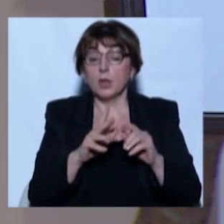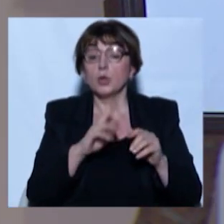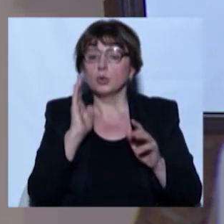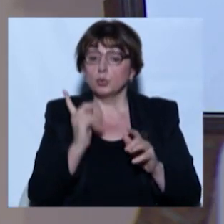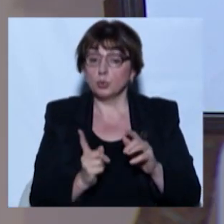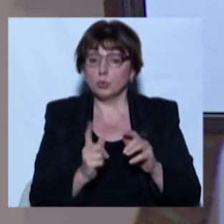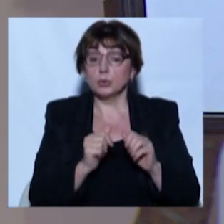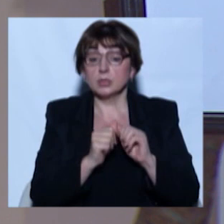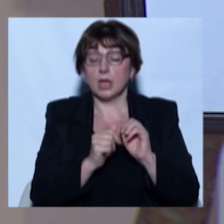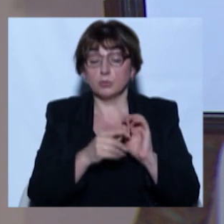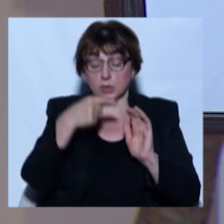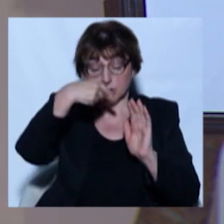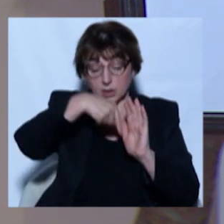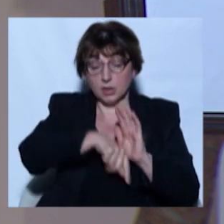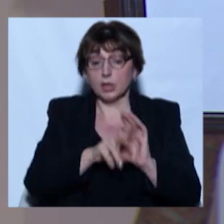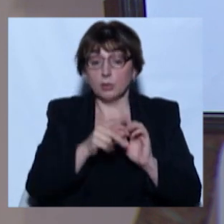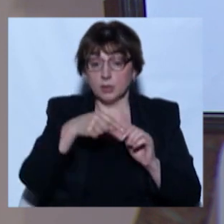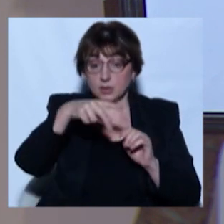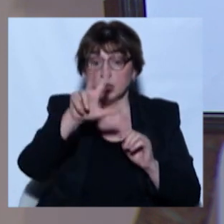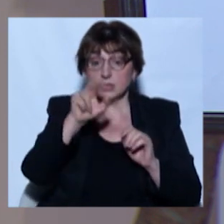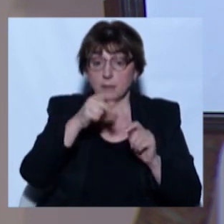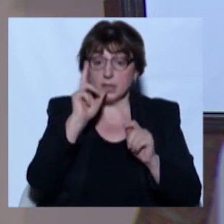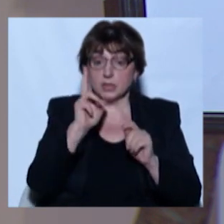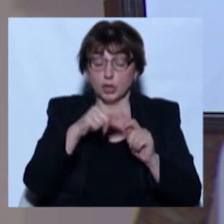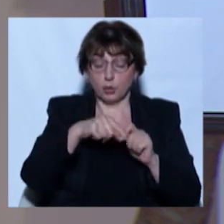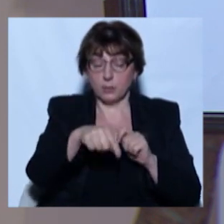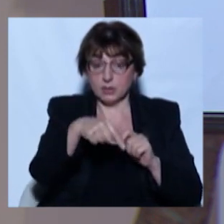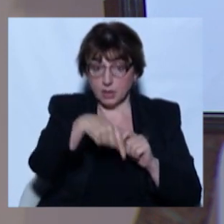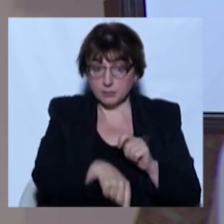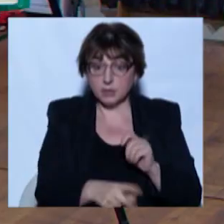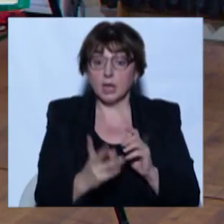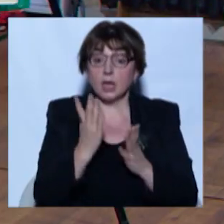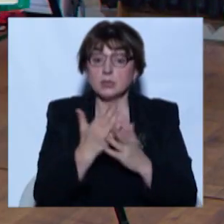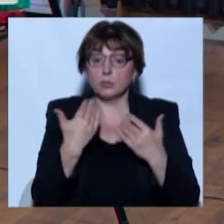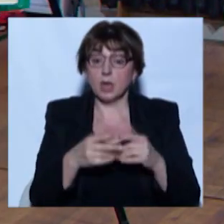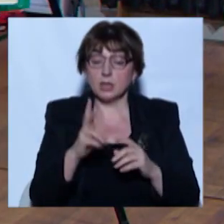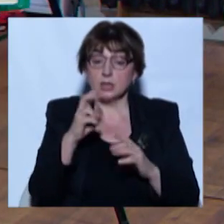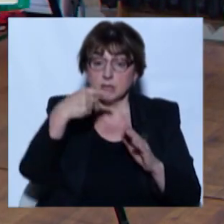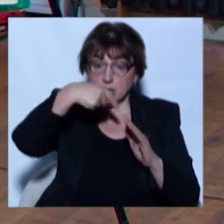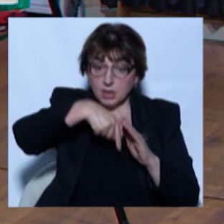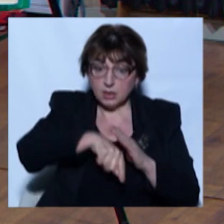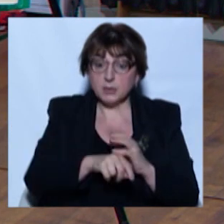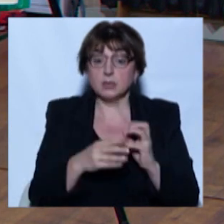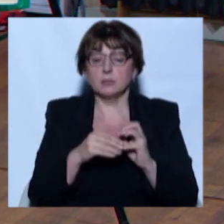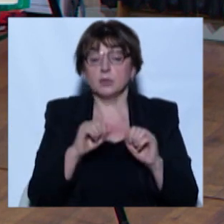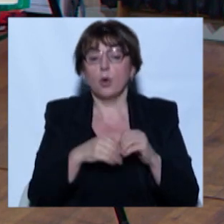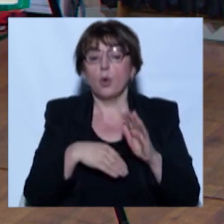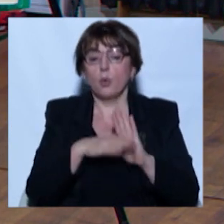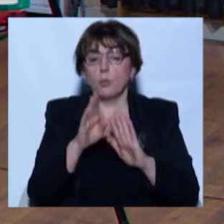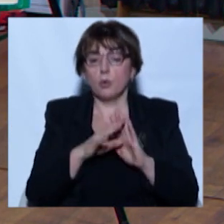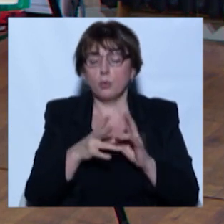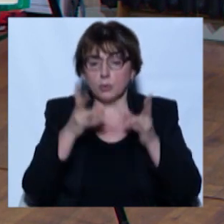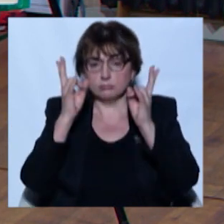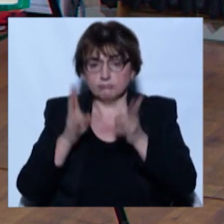კილომეტრის ქვემოთ იმ 300 კილომეტრამდე, მაშინ ეს არის სიღრმითი მიწისძვრა. უფრო დამანგრეველი, რაც არ